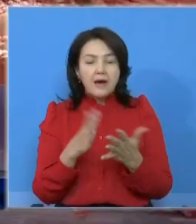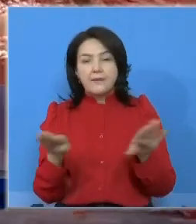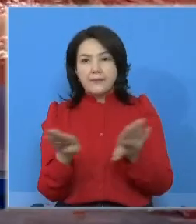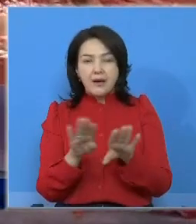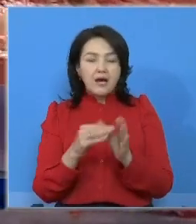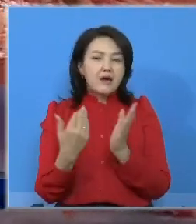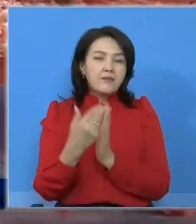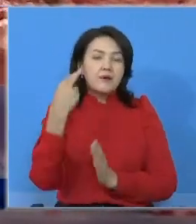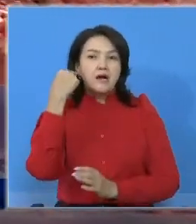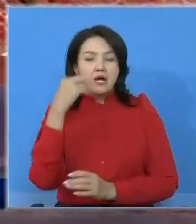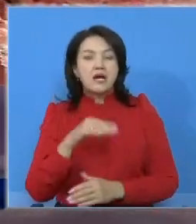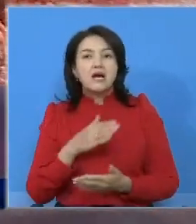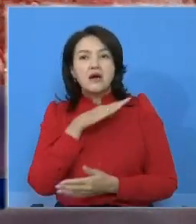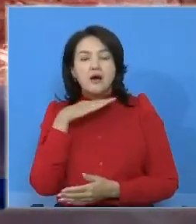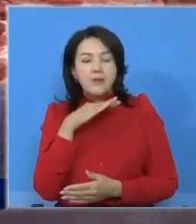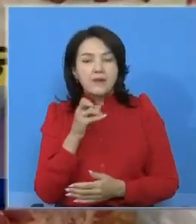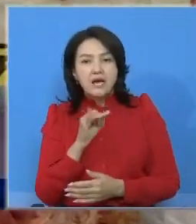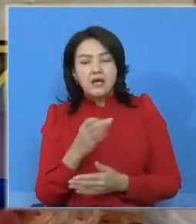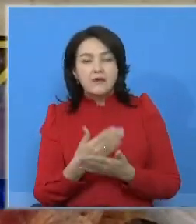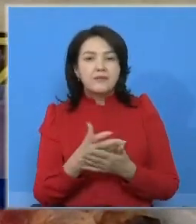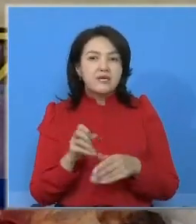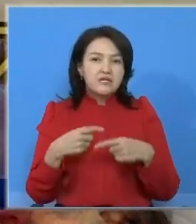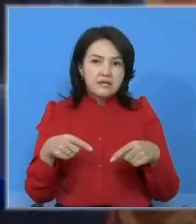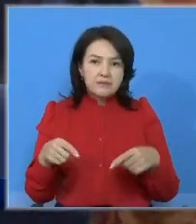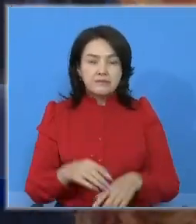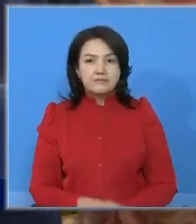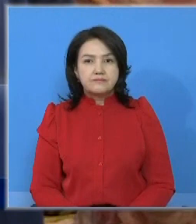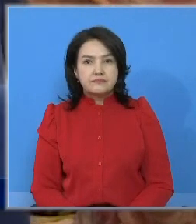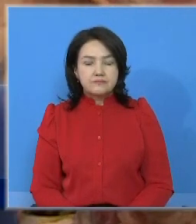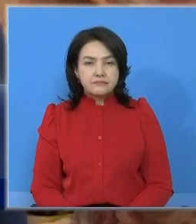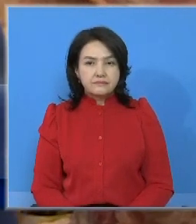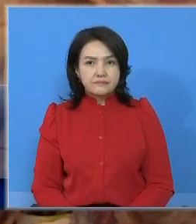также высококачественные колбасы и мясные деликатесы.